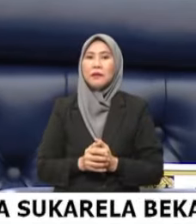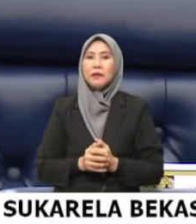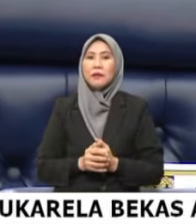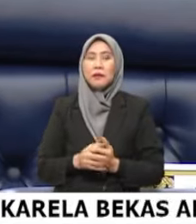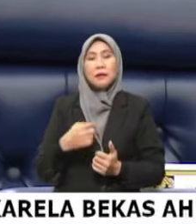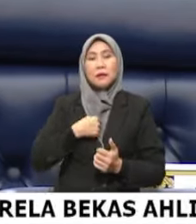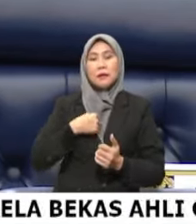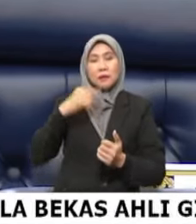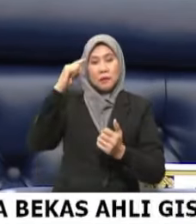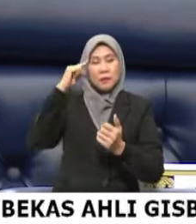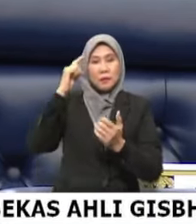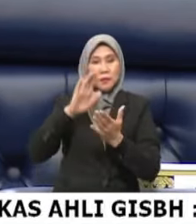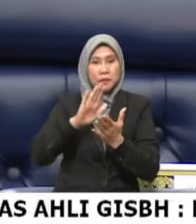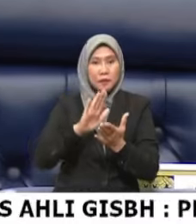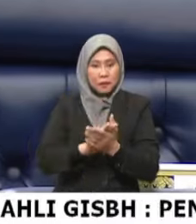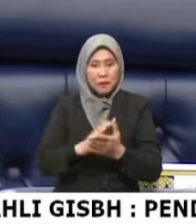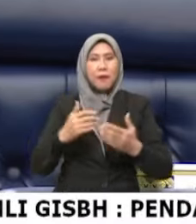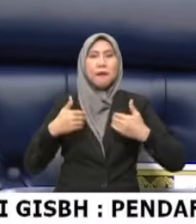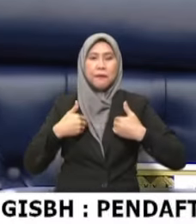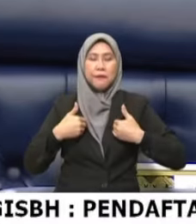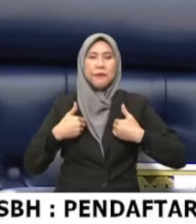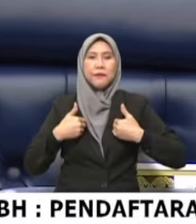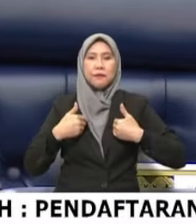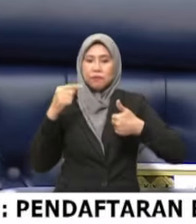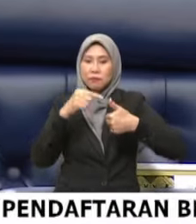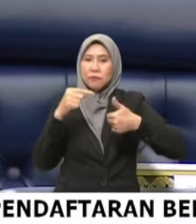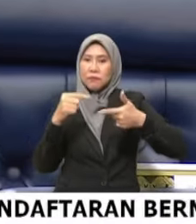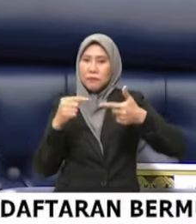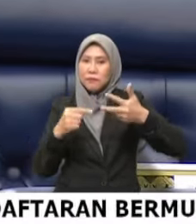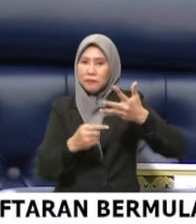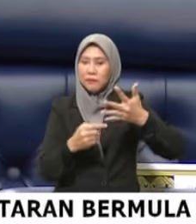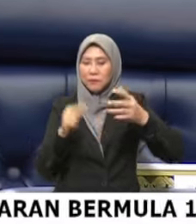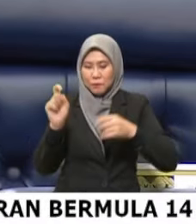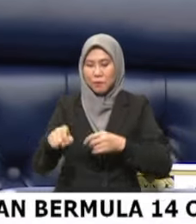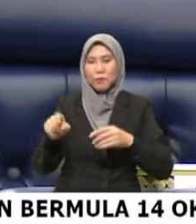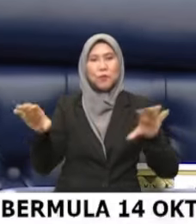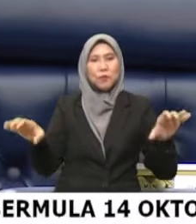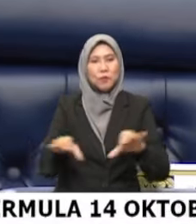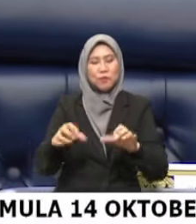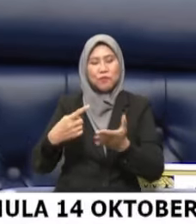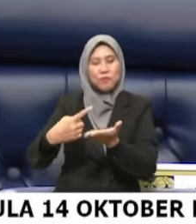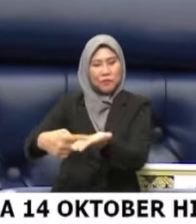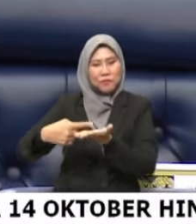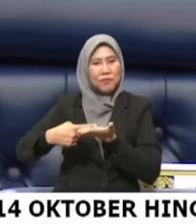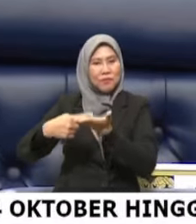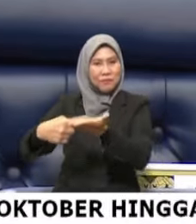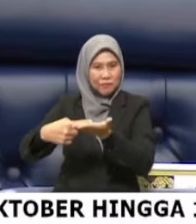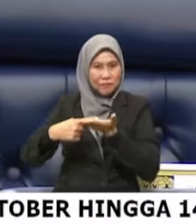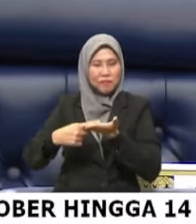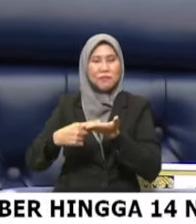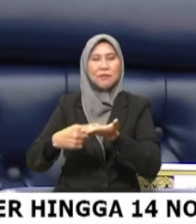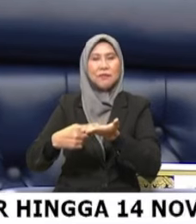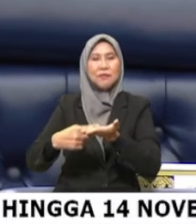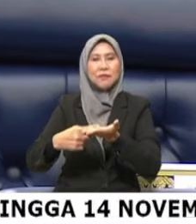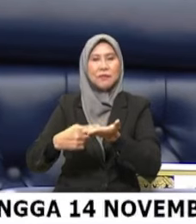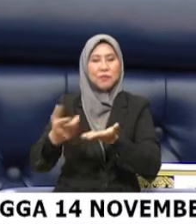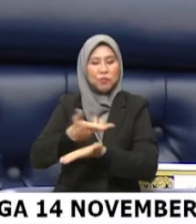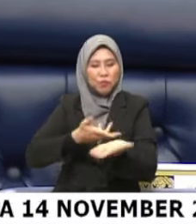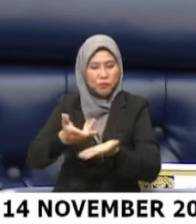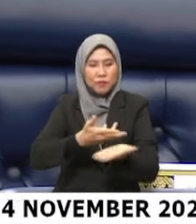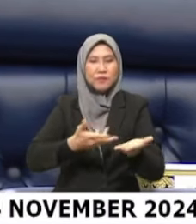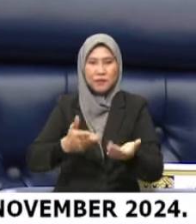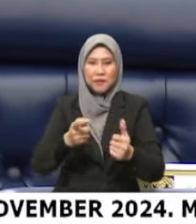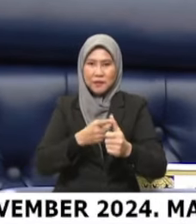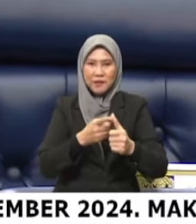Saya percaya ada perkara-perkara yang perlu dibuat lebih diskusi dengan pihak-pihak yang berkenaan dan saya